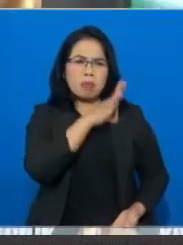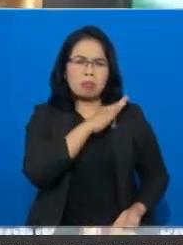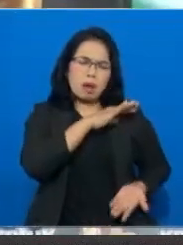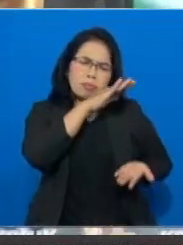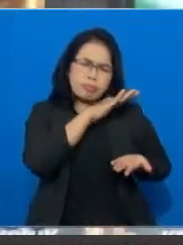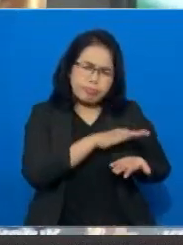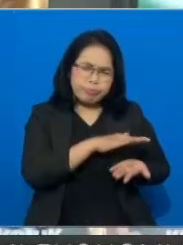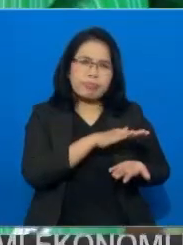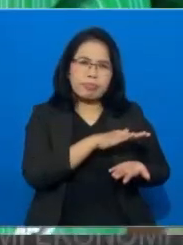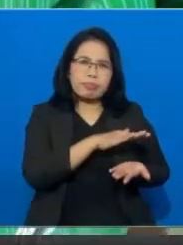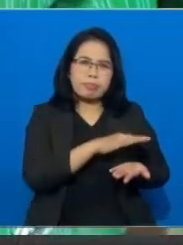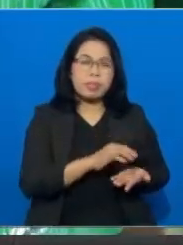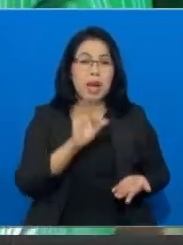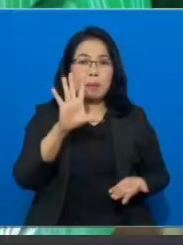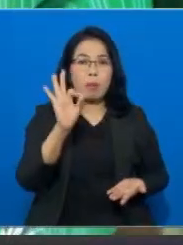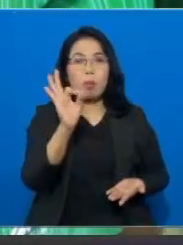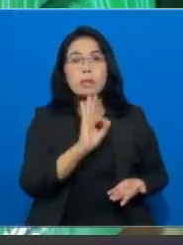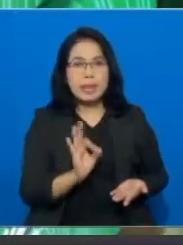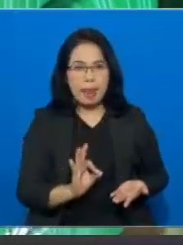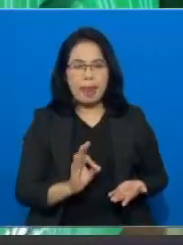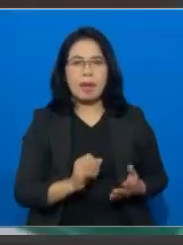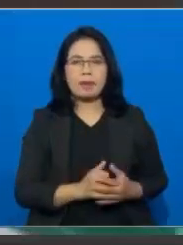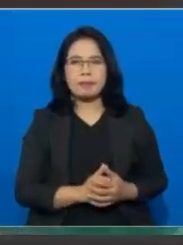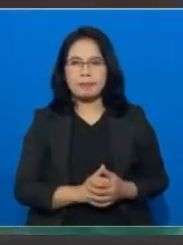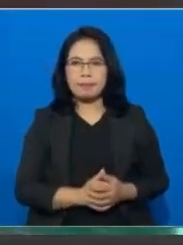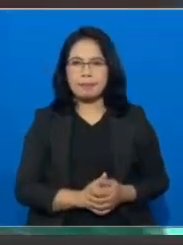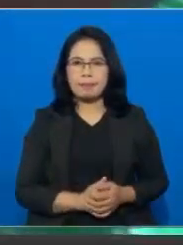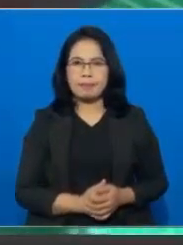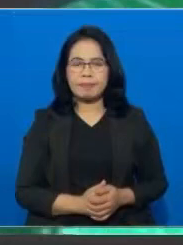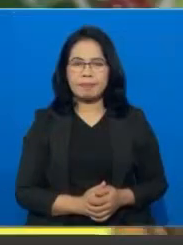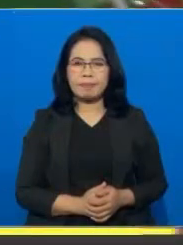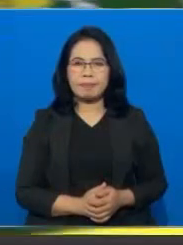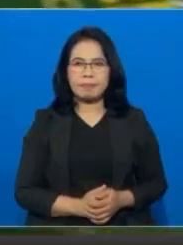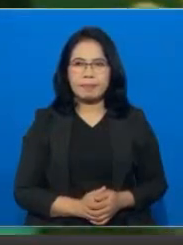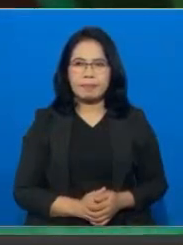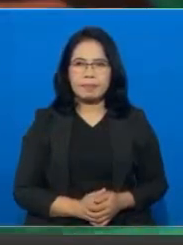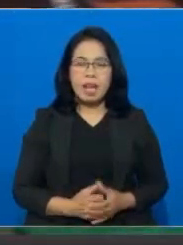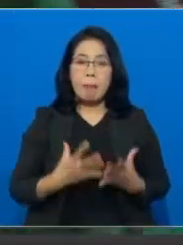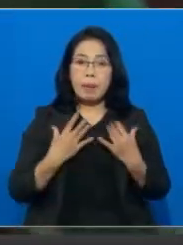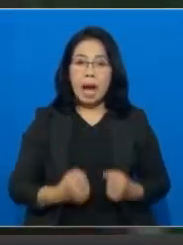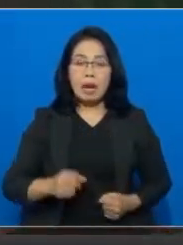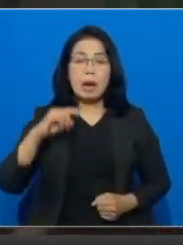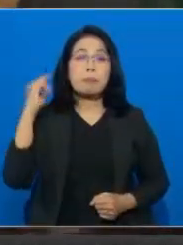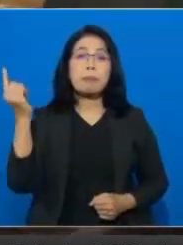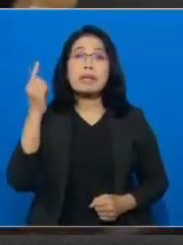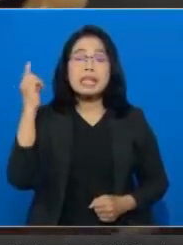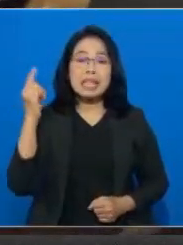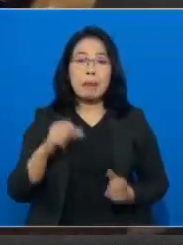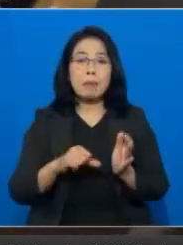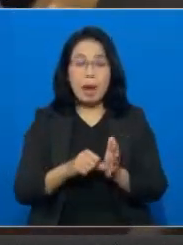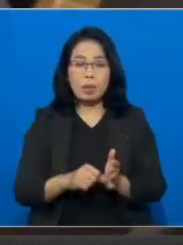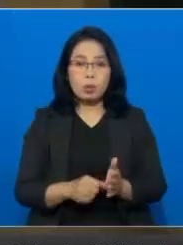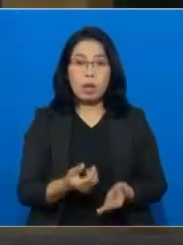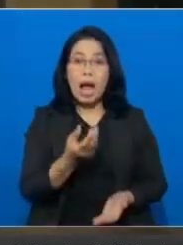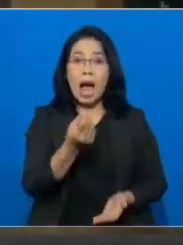drastis hingga 50%. Yuaningsih dan para pelaku UMKM di Lamongan berharap pemerintah menurunkan harga gula pasir, juga